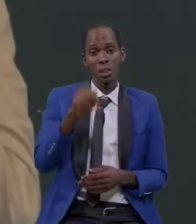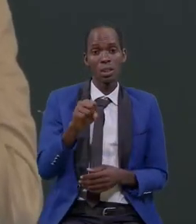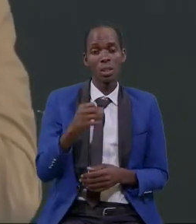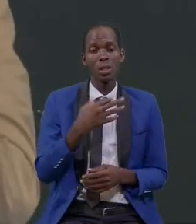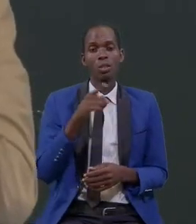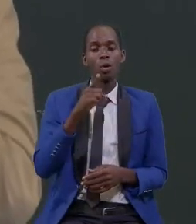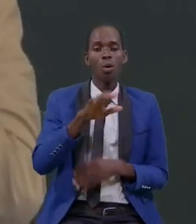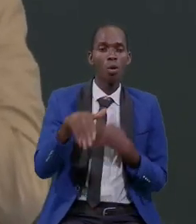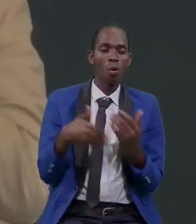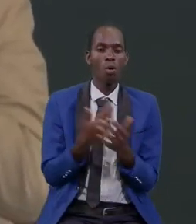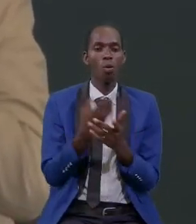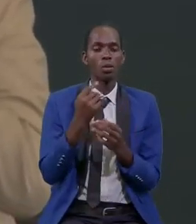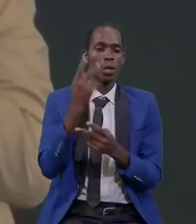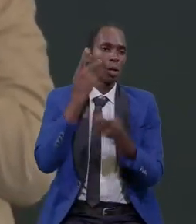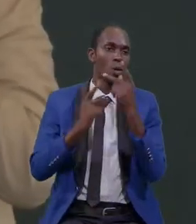tous les prophètes